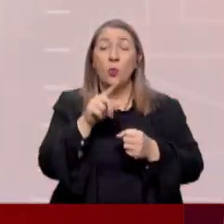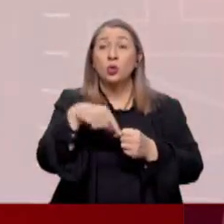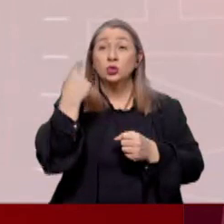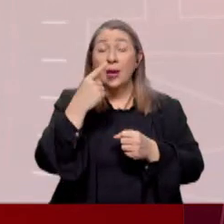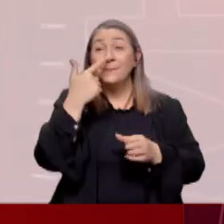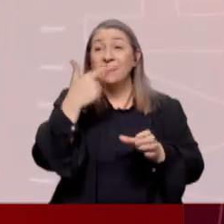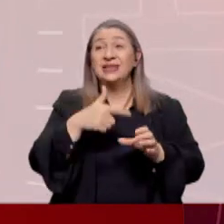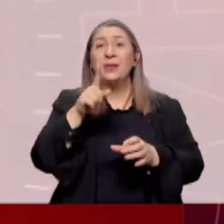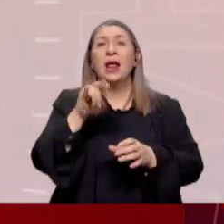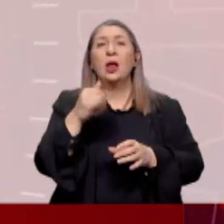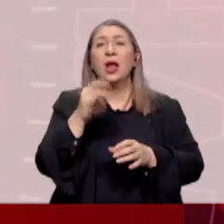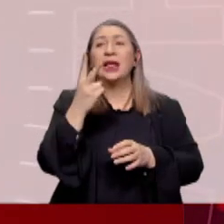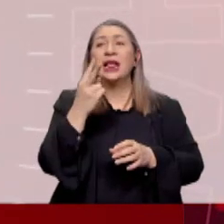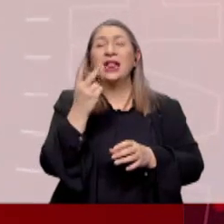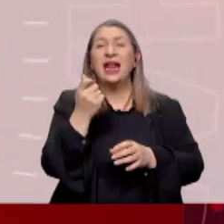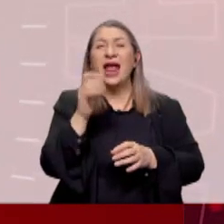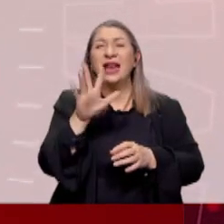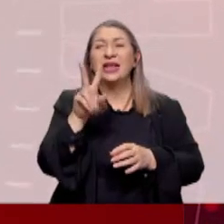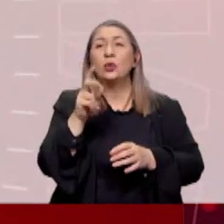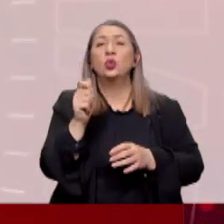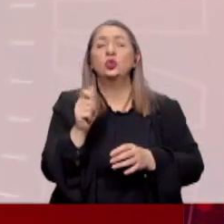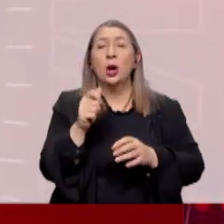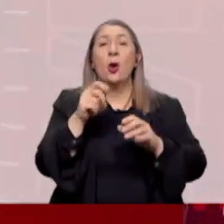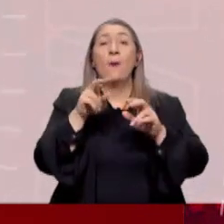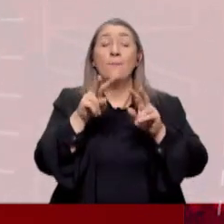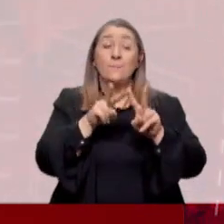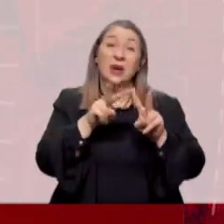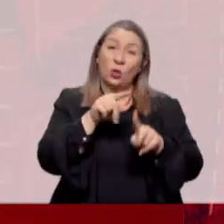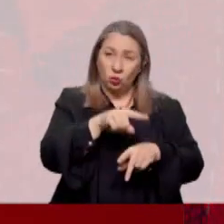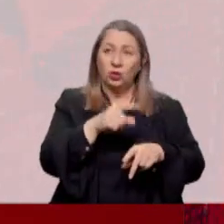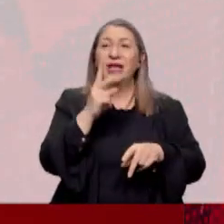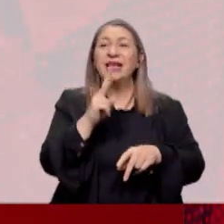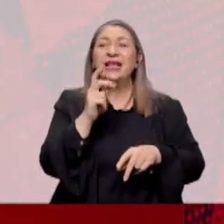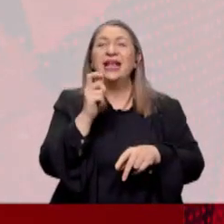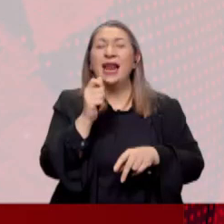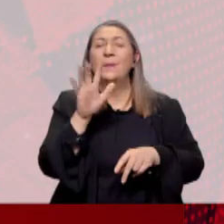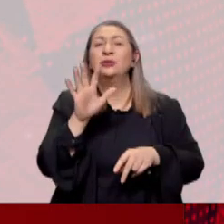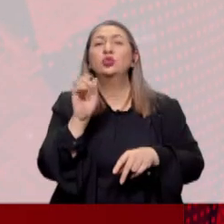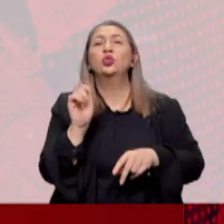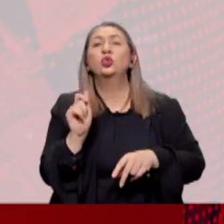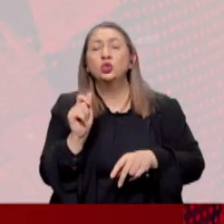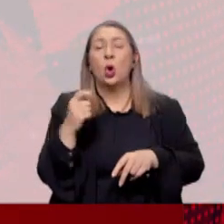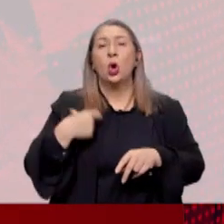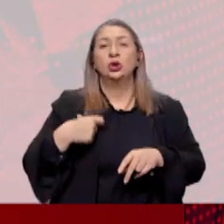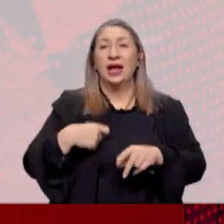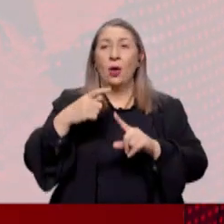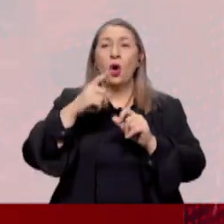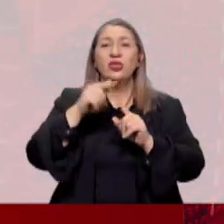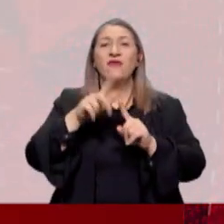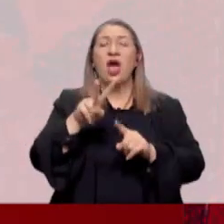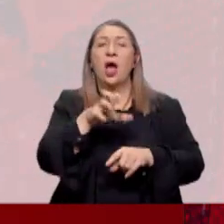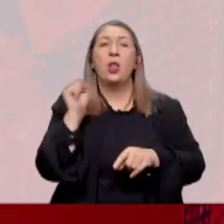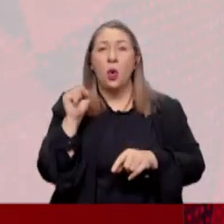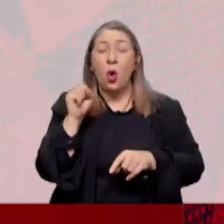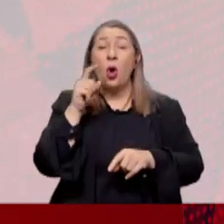yüzden benzinin litresinde 2 lira 52 kuruş, motorinin litresinde 2 lira 5 kuruş özel tüketim vergisi var.